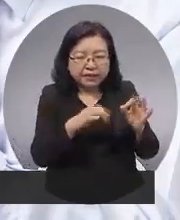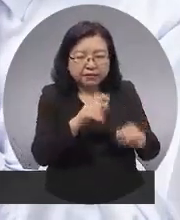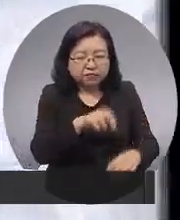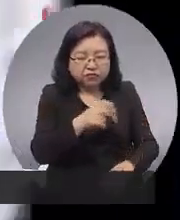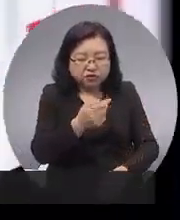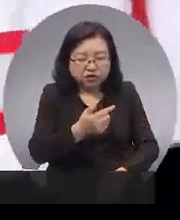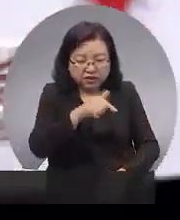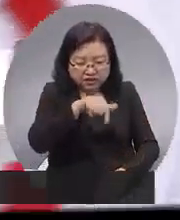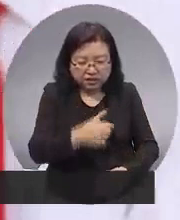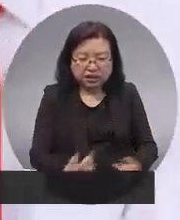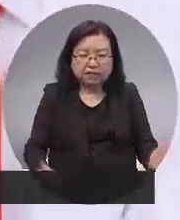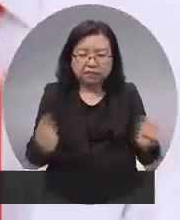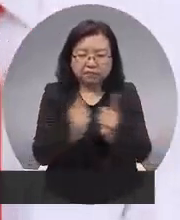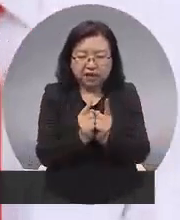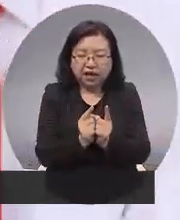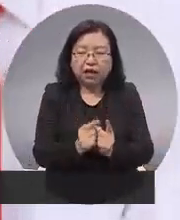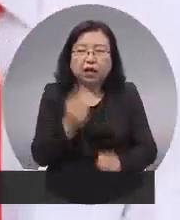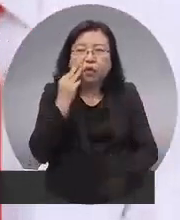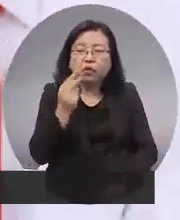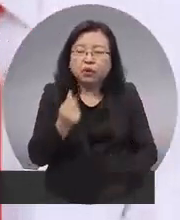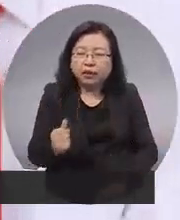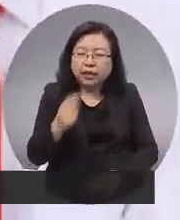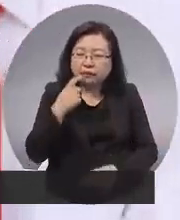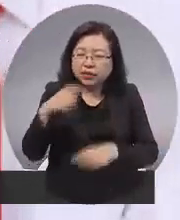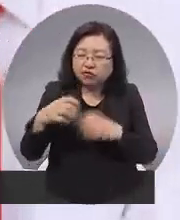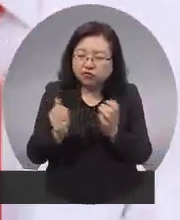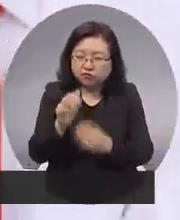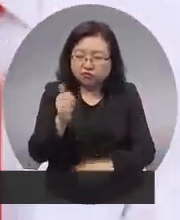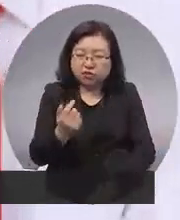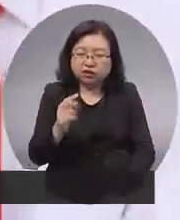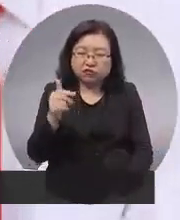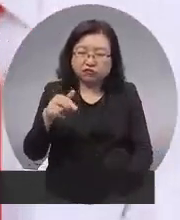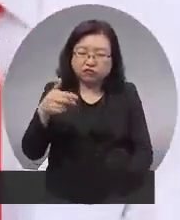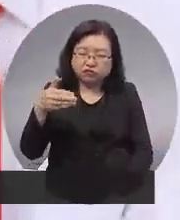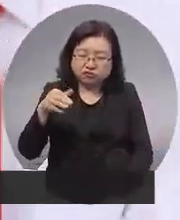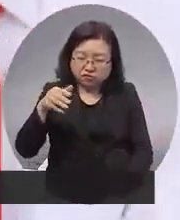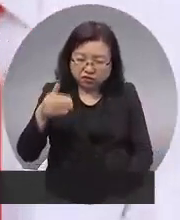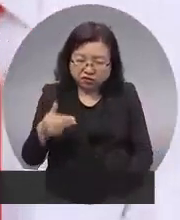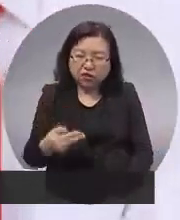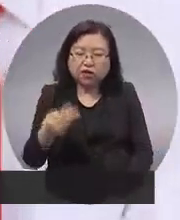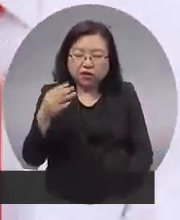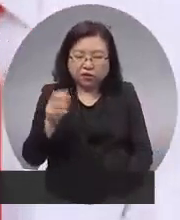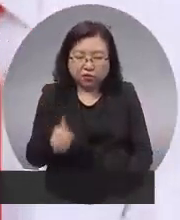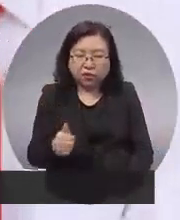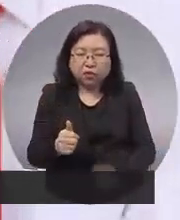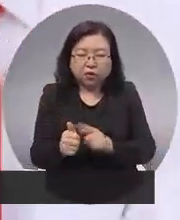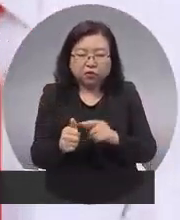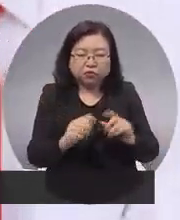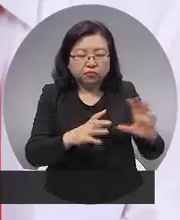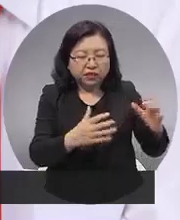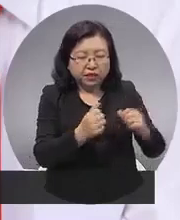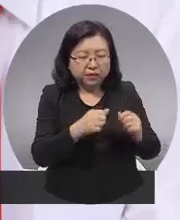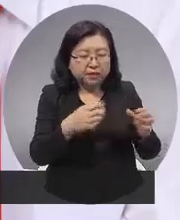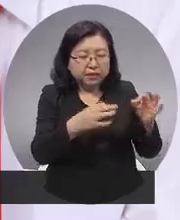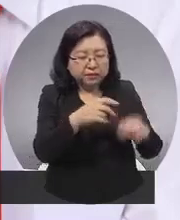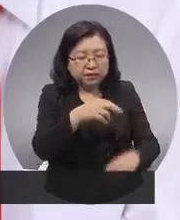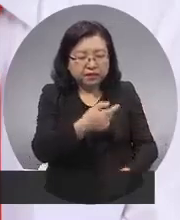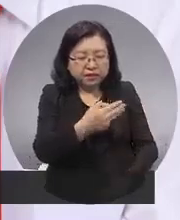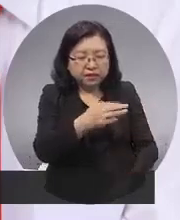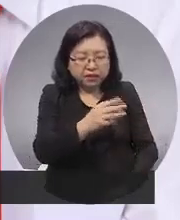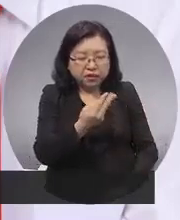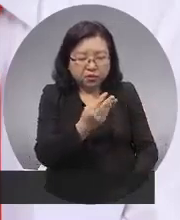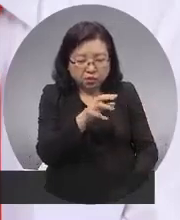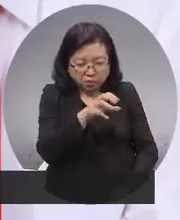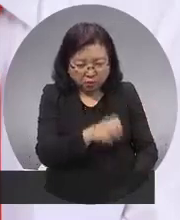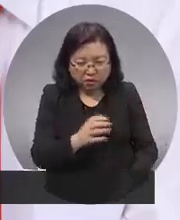맞붙어 있고 옥천에서 는 민주당 황규철 전 충북도 이권과 국민의 힘 김승용 전 옥천